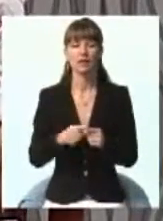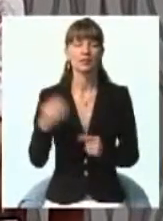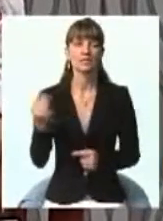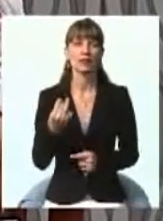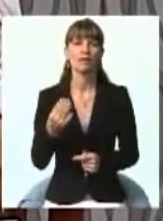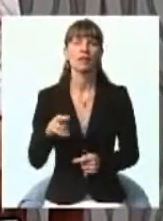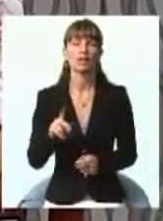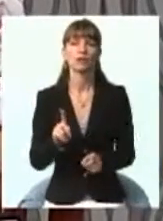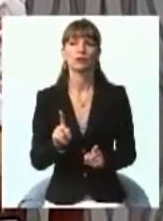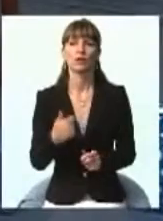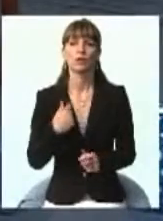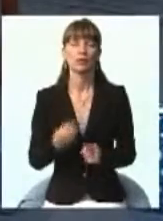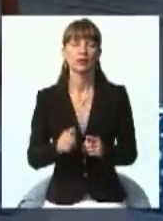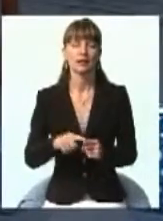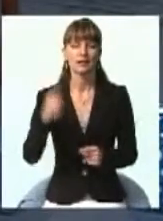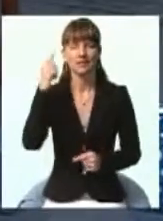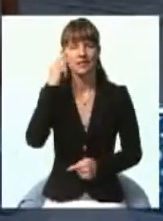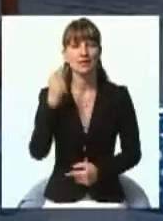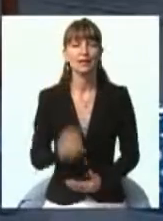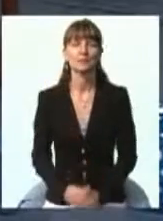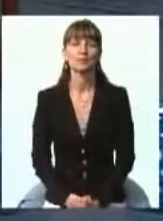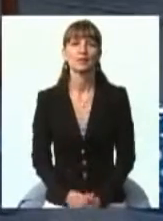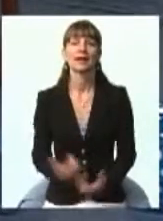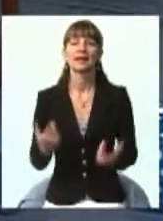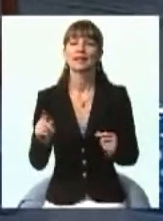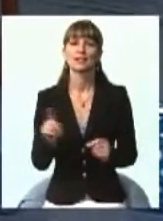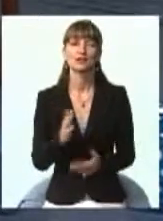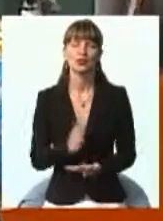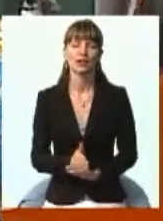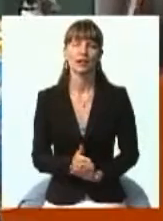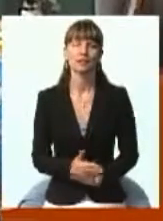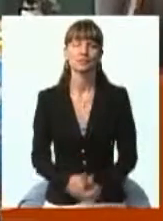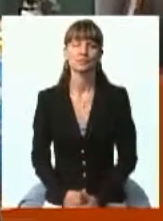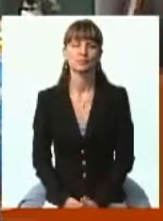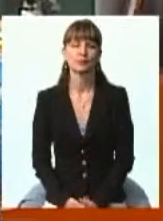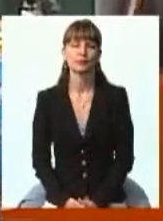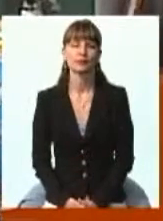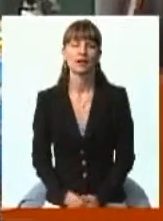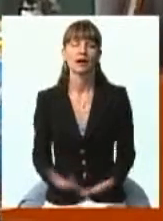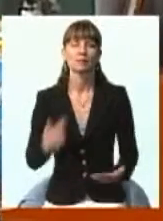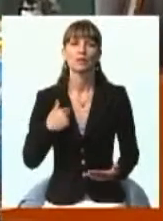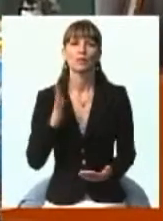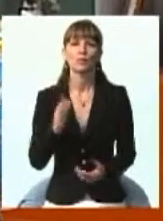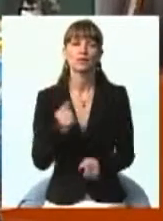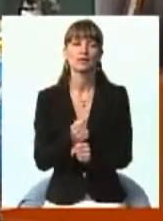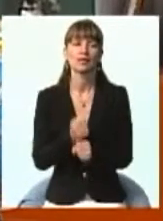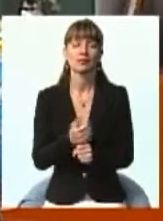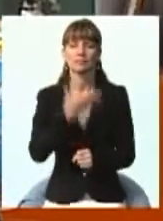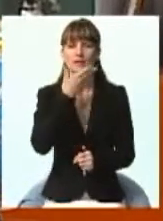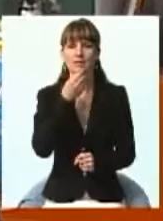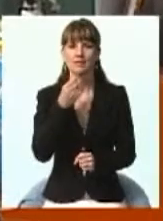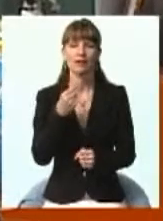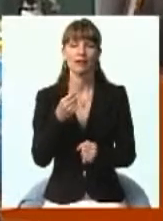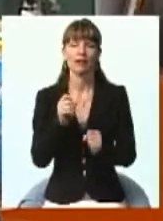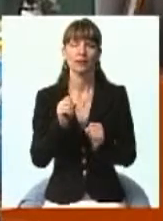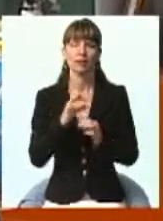І для чого ж нам ці знання? Знати, де що знаходиться. А як же ми будемо робити ювелірні прикраси без